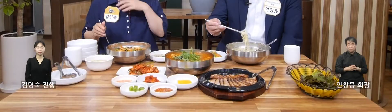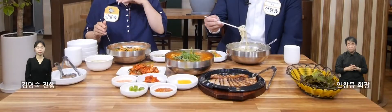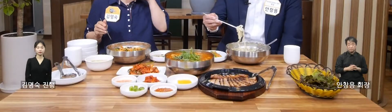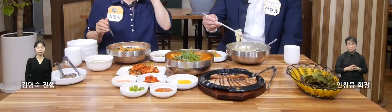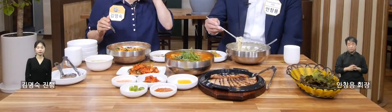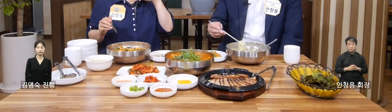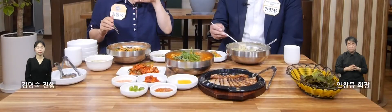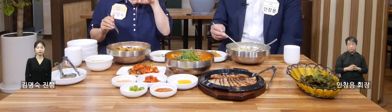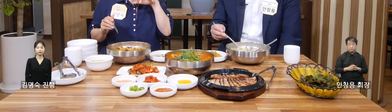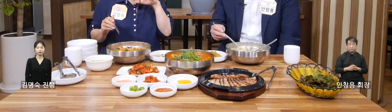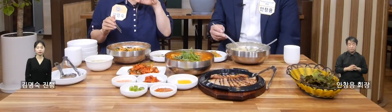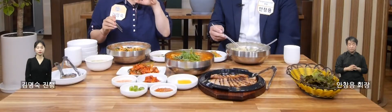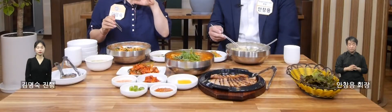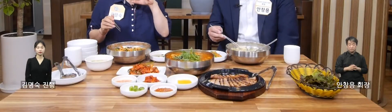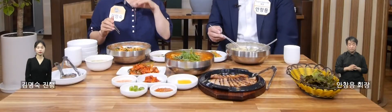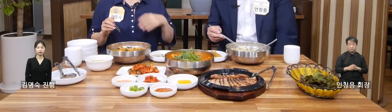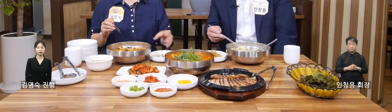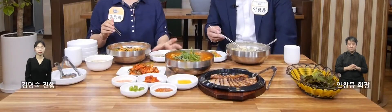근데